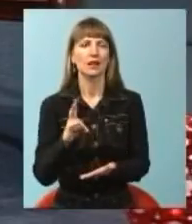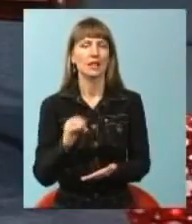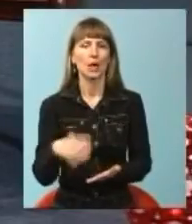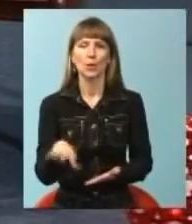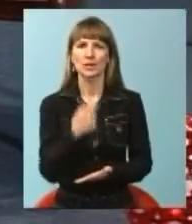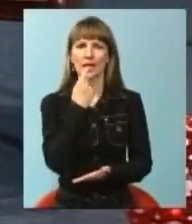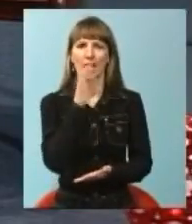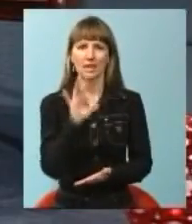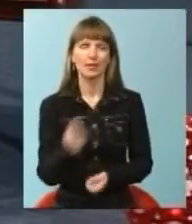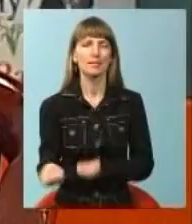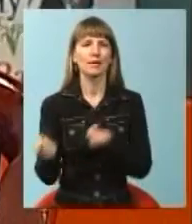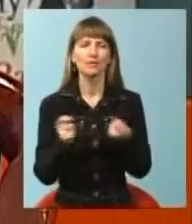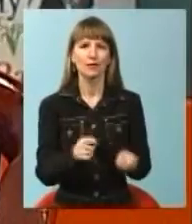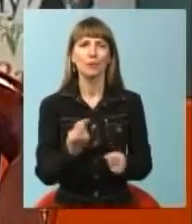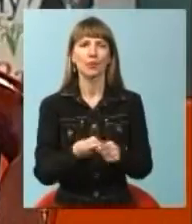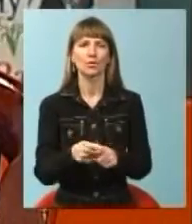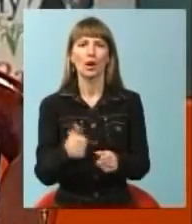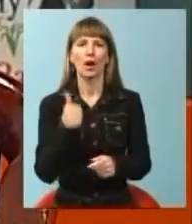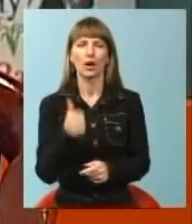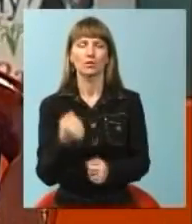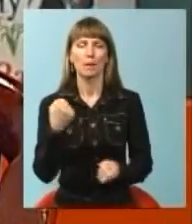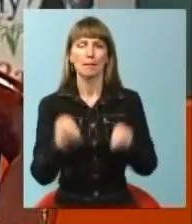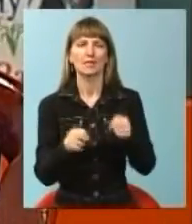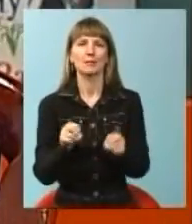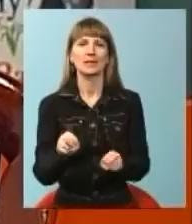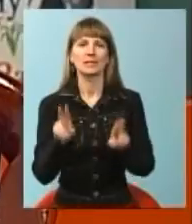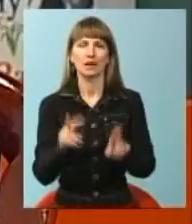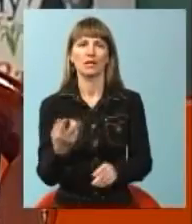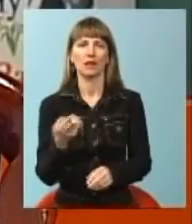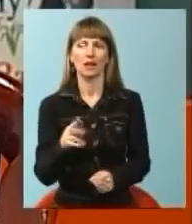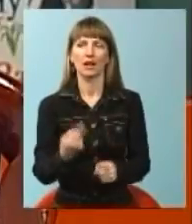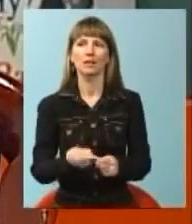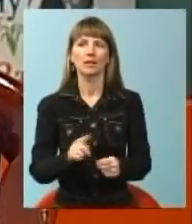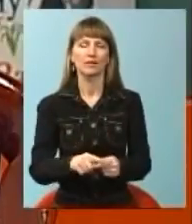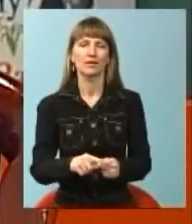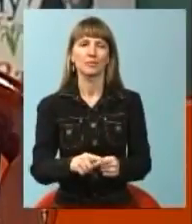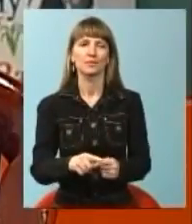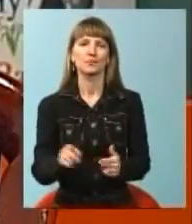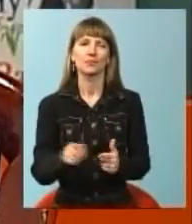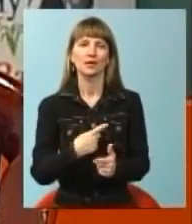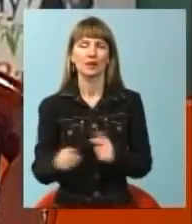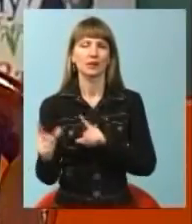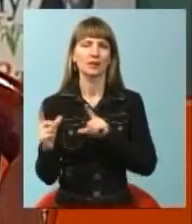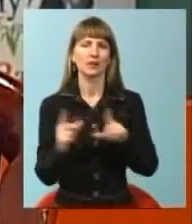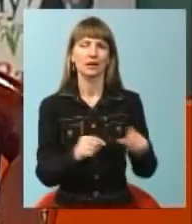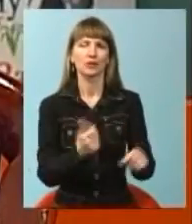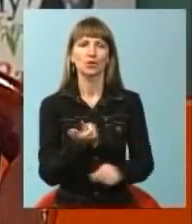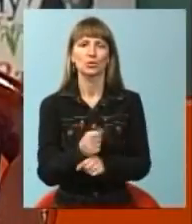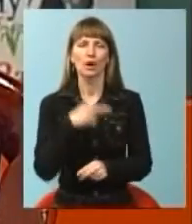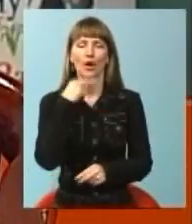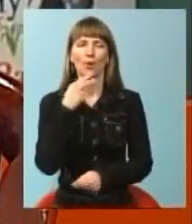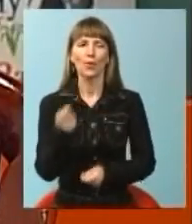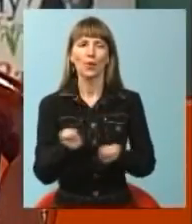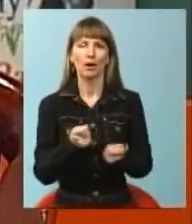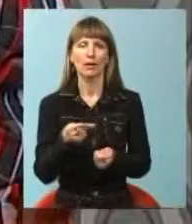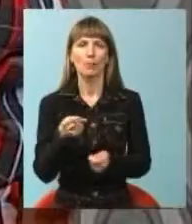Не усі яйця довозять, так що треба дуже гарні машини, спеціальні для цього. Або їхати дуже акуратно по